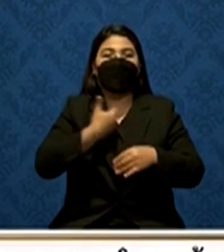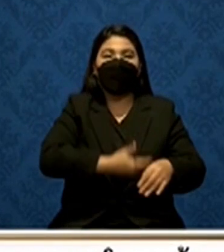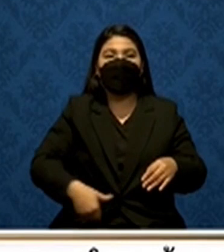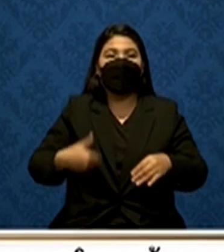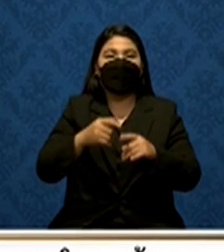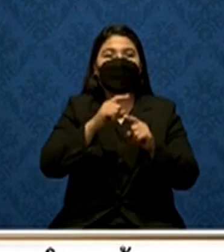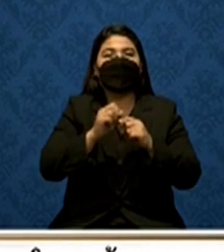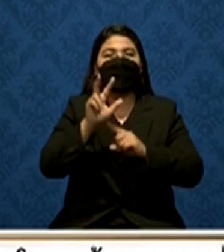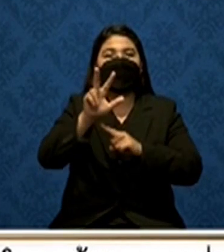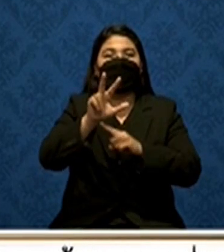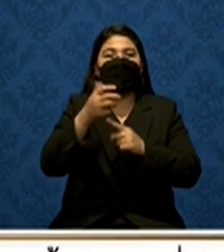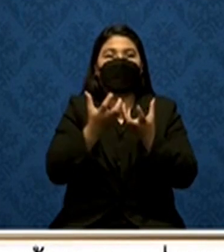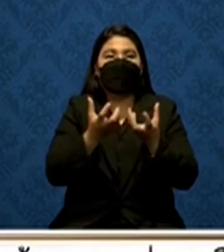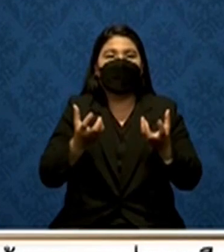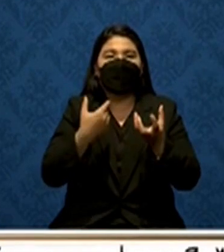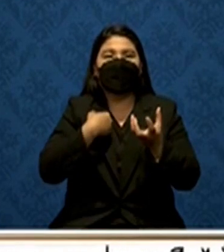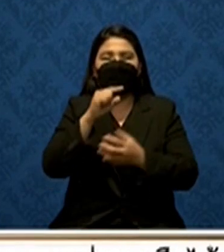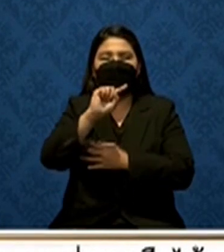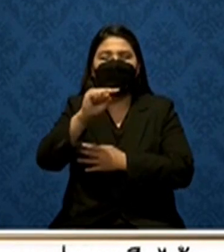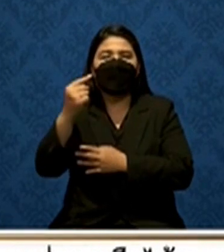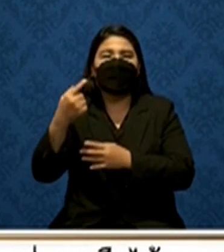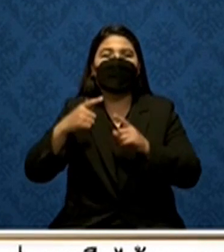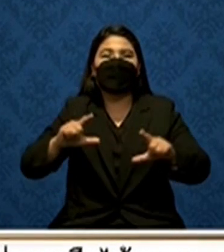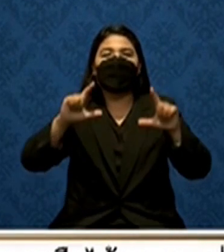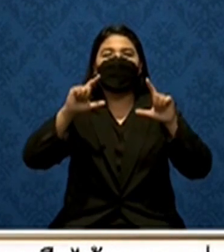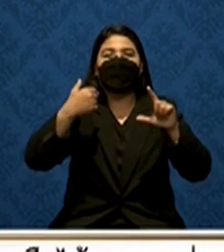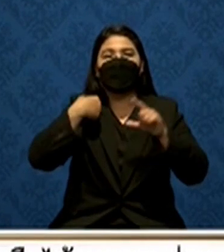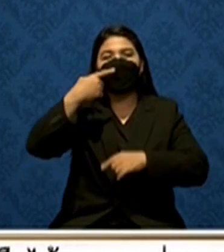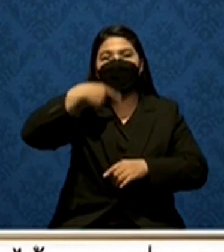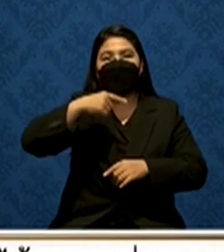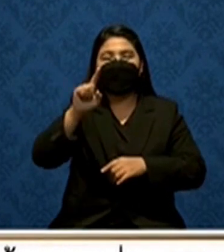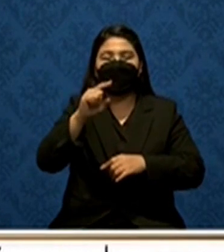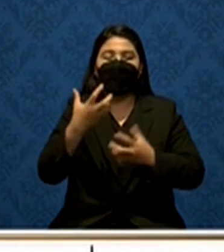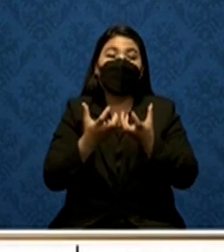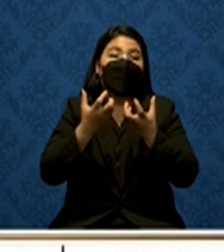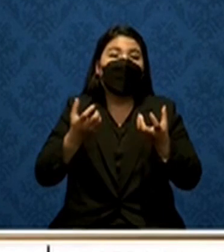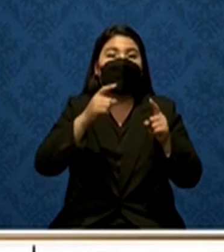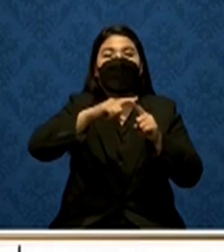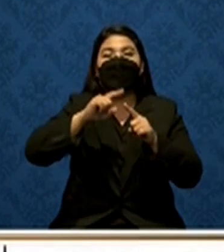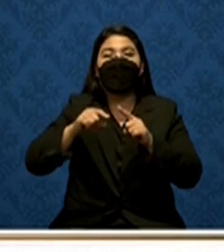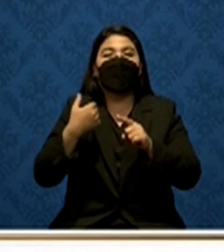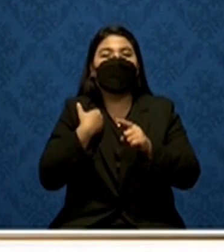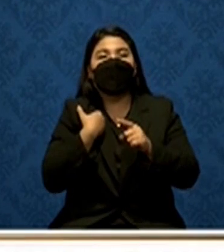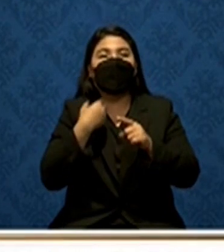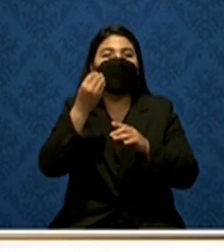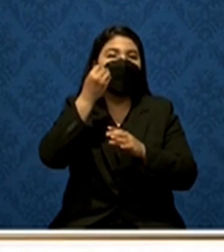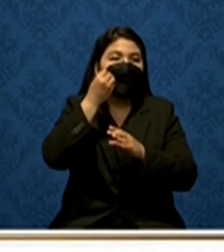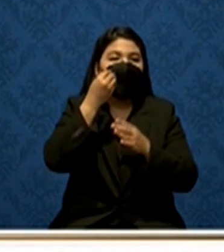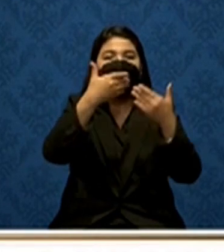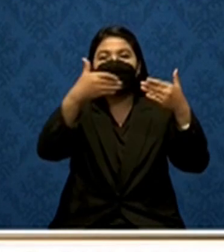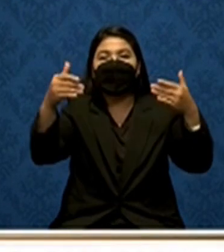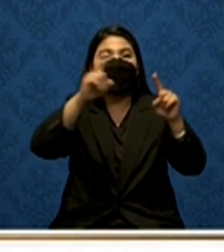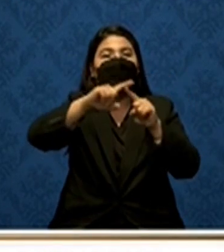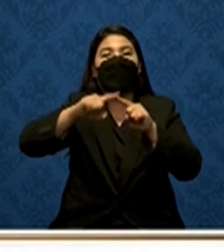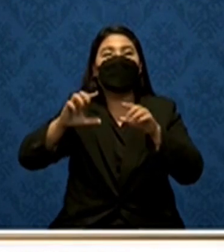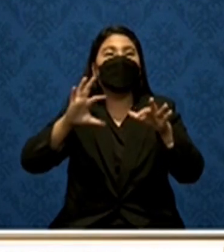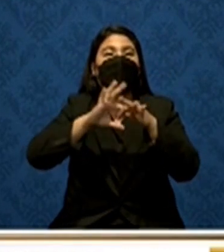สินค้าที่มลกษณะสร้างสันซึ่เป็นอัตลัษไทยเช่น Design ต่างๆ Fashion ของตกแต่งบ้านที่มีอัตลักษของคาม